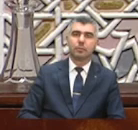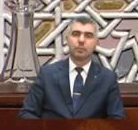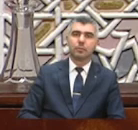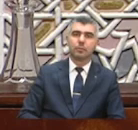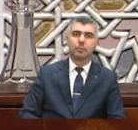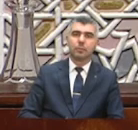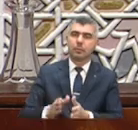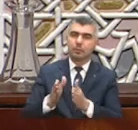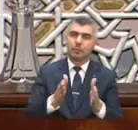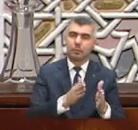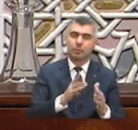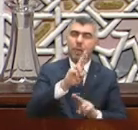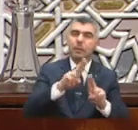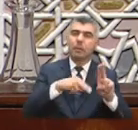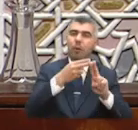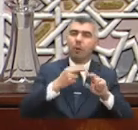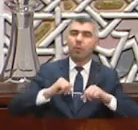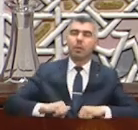جواب السيد الوزير.